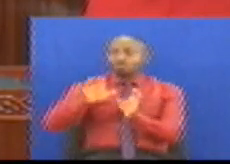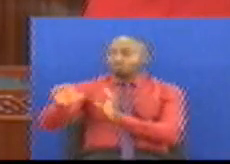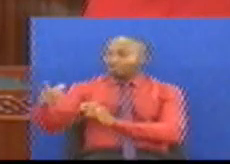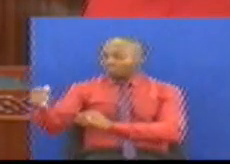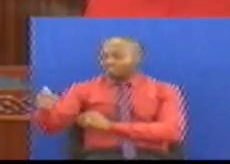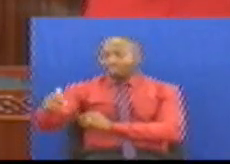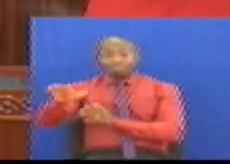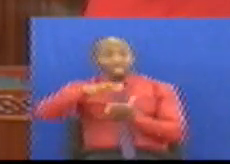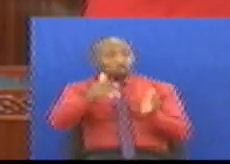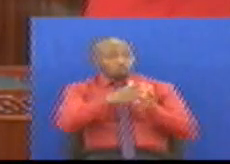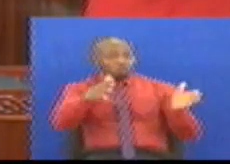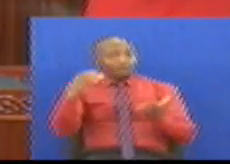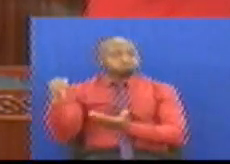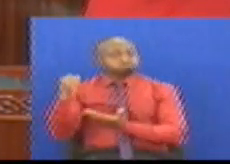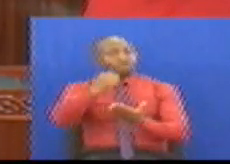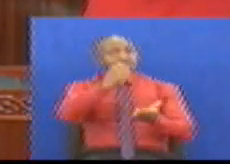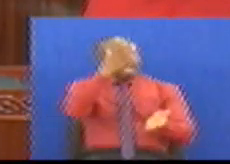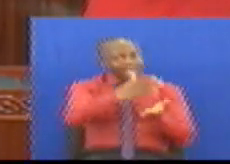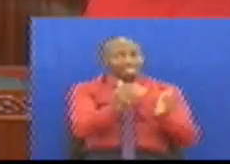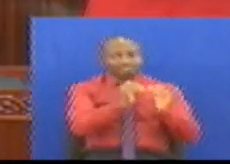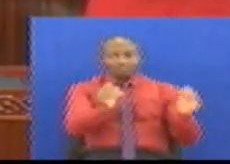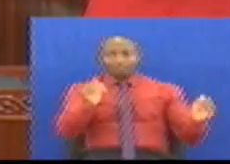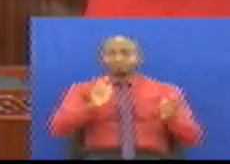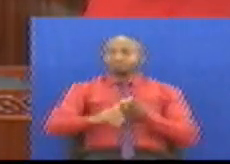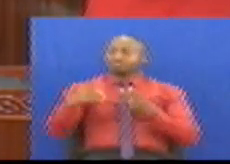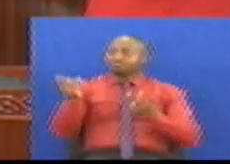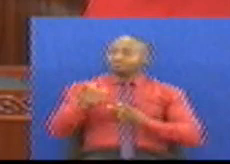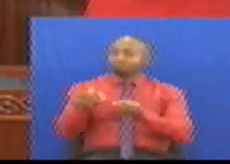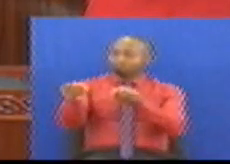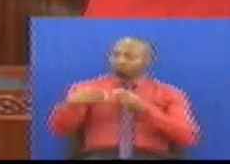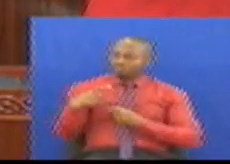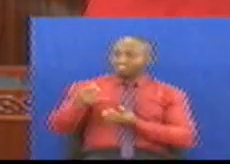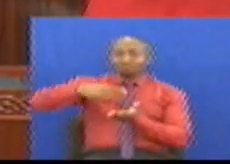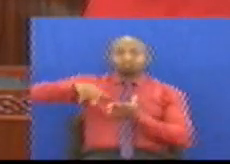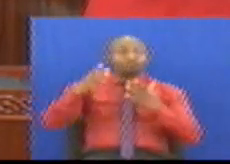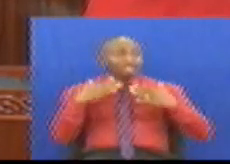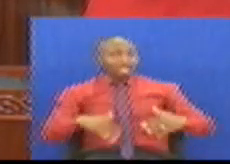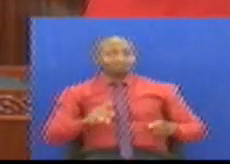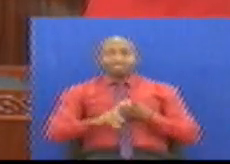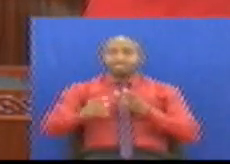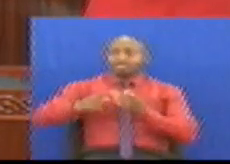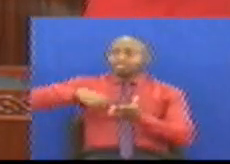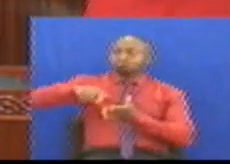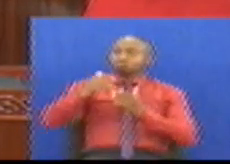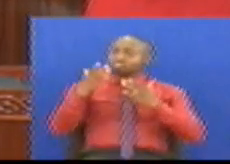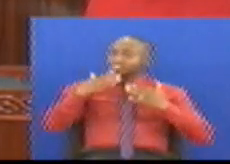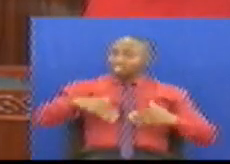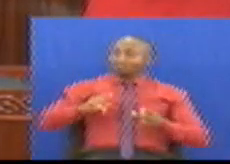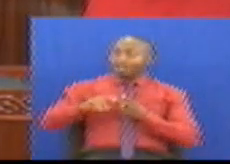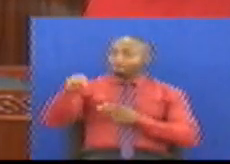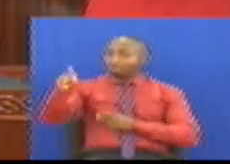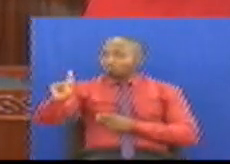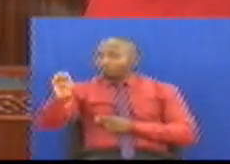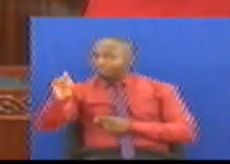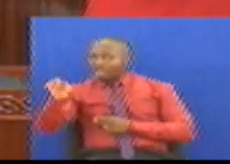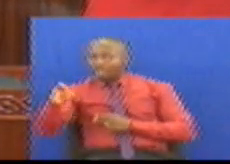ambacho kinastahili. Lakini pia tulipewa fedha kwa ajili ya vituo vya afya. Tumejenga kituo cha afya kule Korogwe kitwa Mkumbara, tunajenga kituo